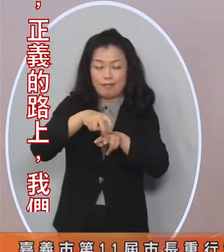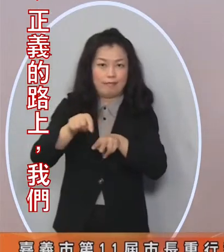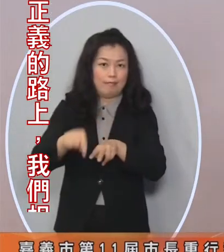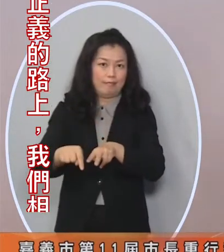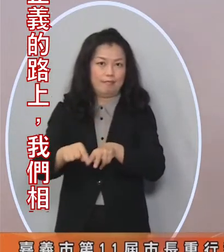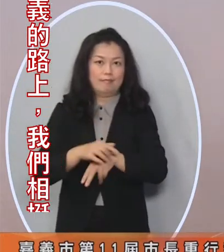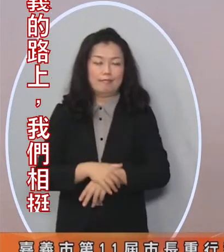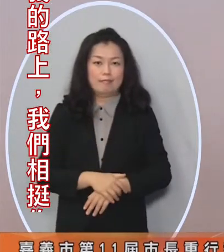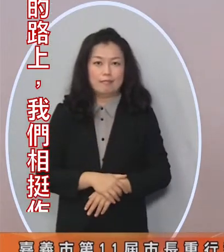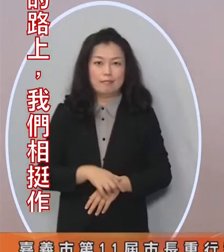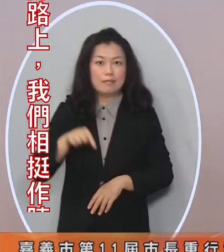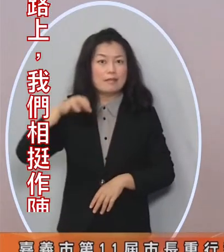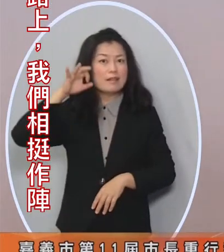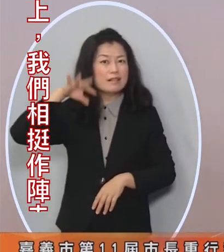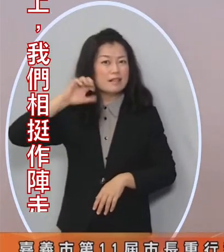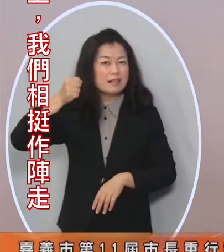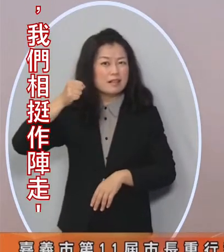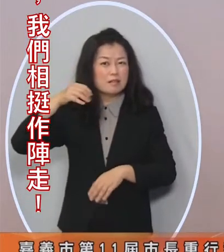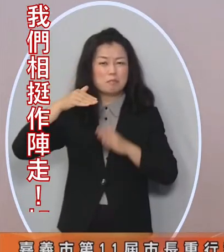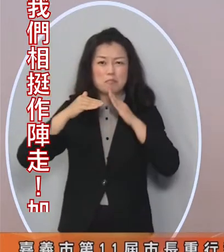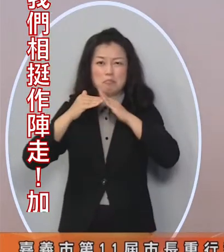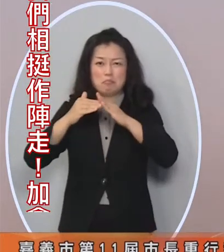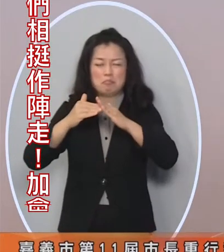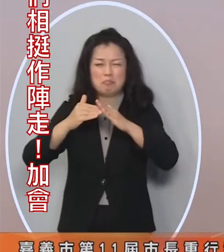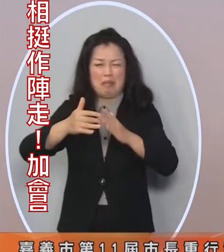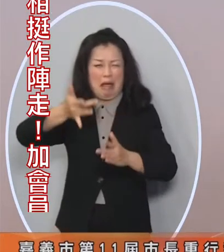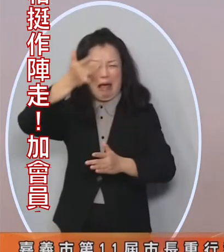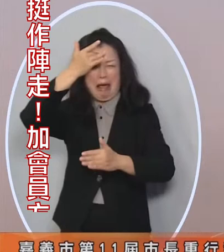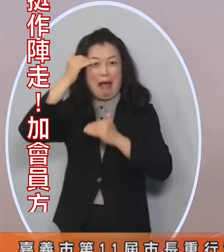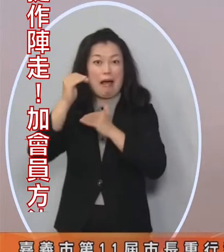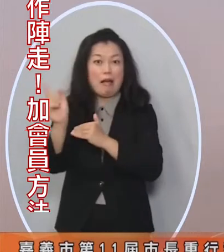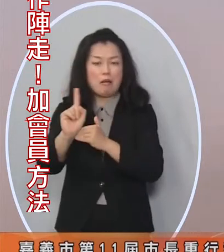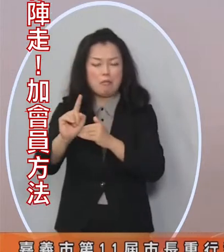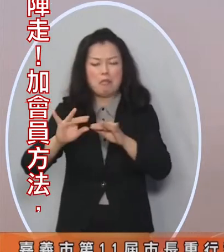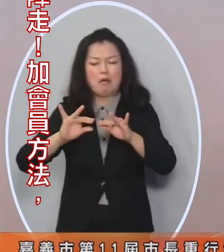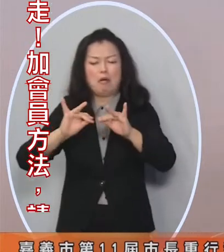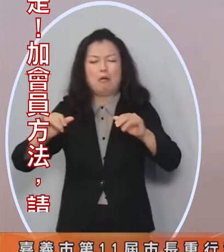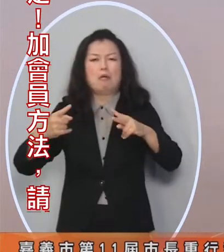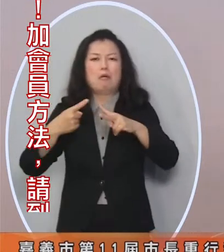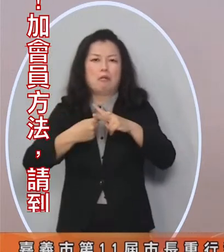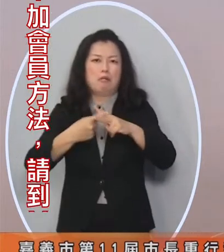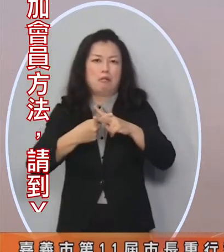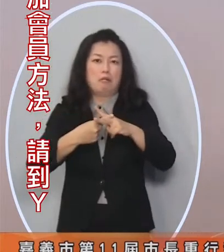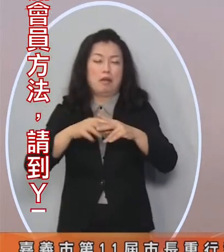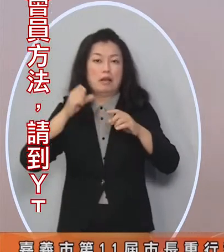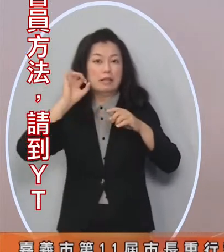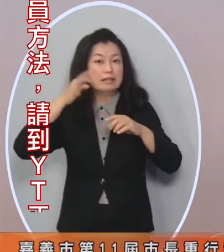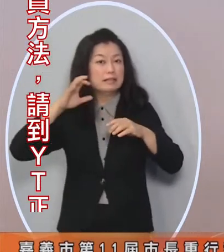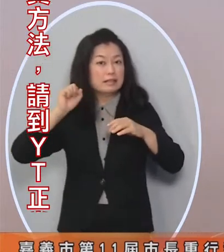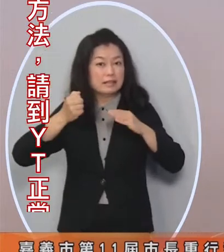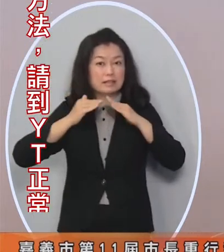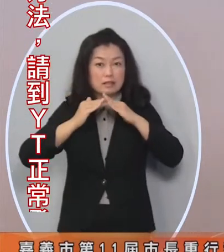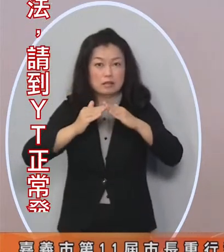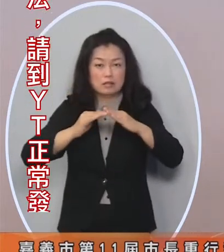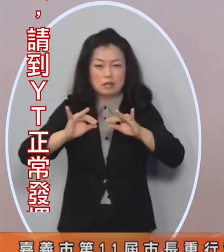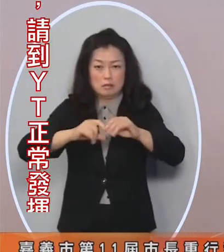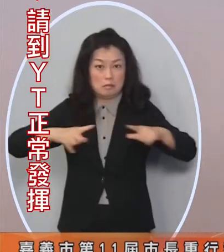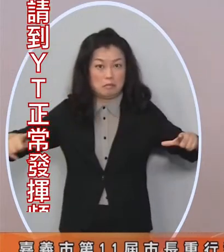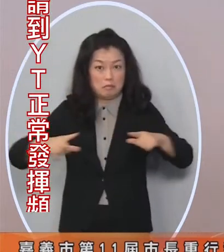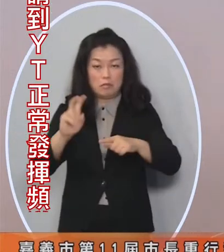发展上大的限制是啥？就是咱的面积无够大。嘉义市只有60平方公里，这个在全国里面，它的面